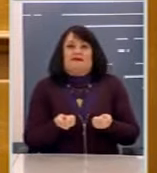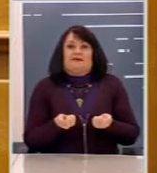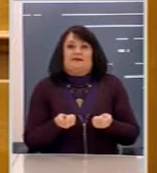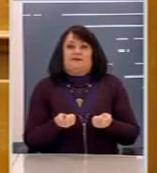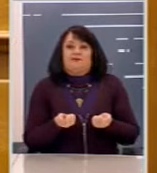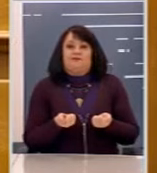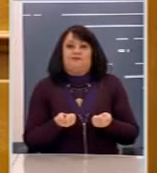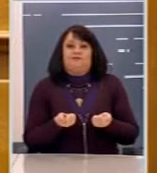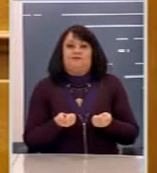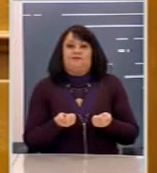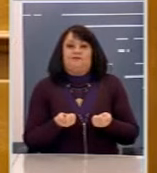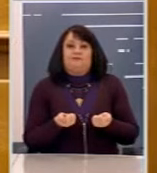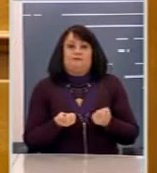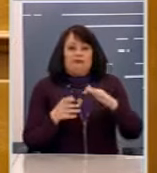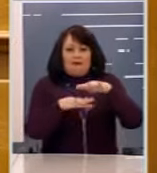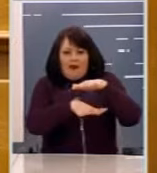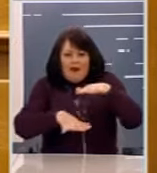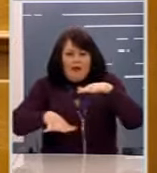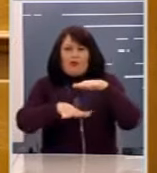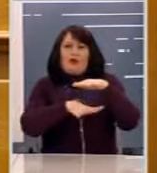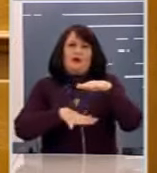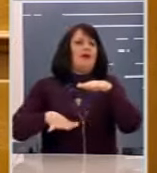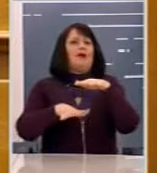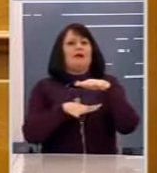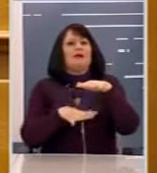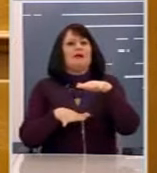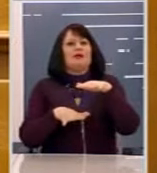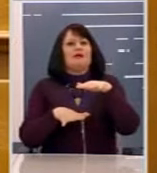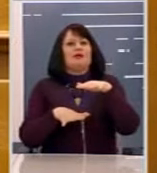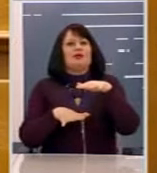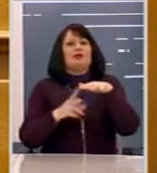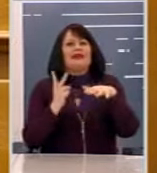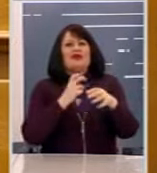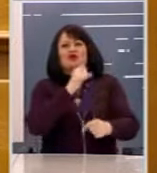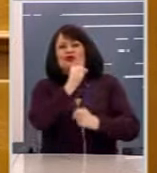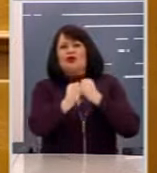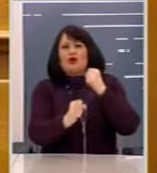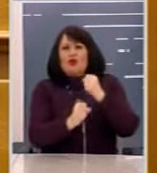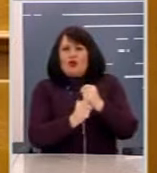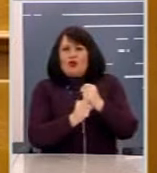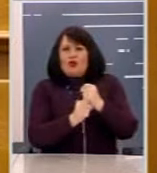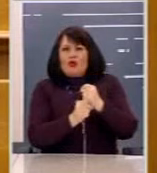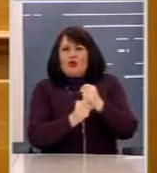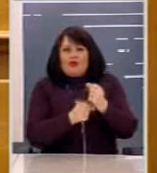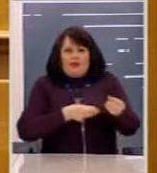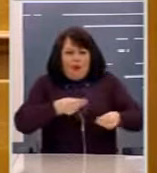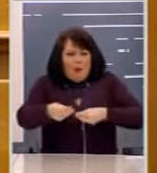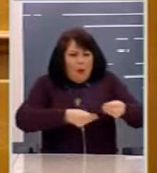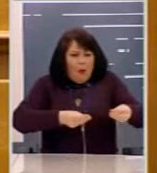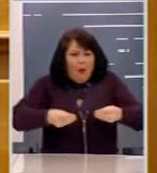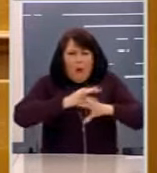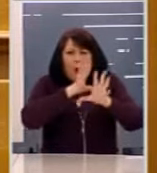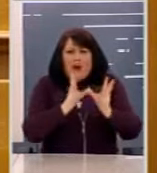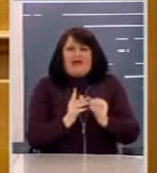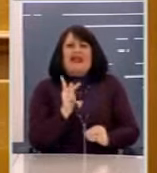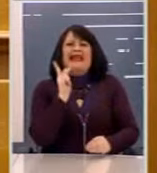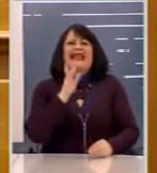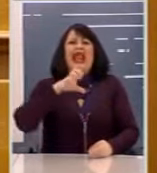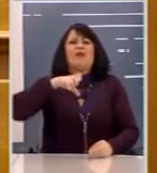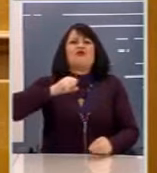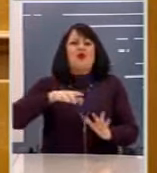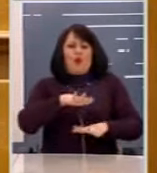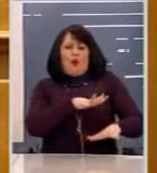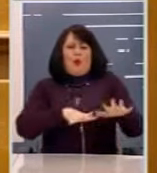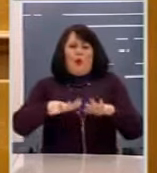κάτω από τη μύτη των οποίων εξελισσόταν επί 20 χρόνια η φαυλότητα του Κερπνό, που